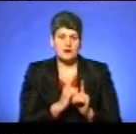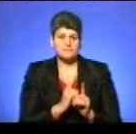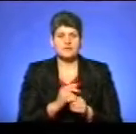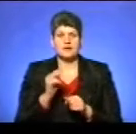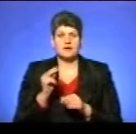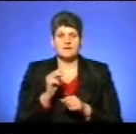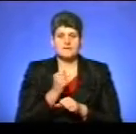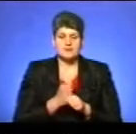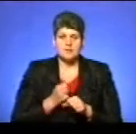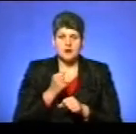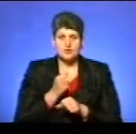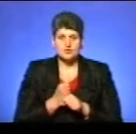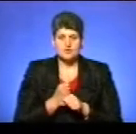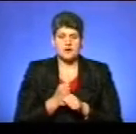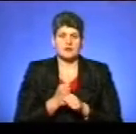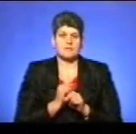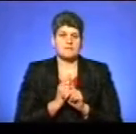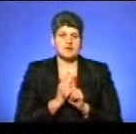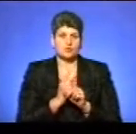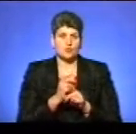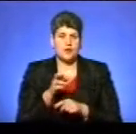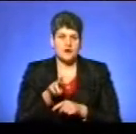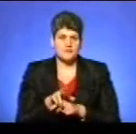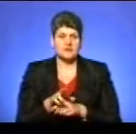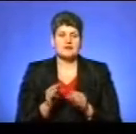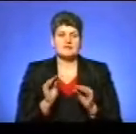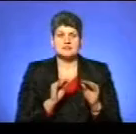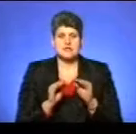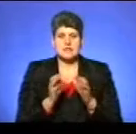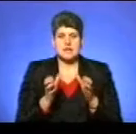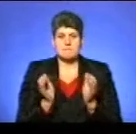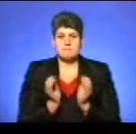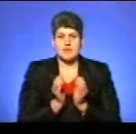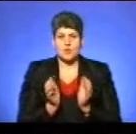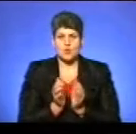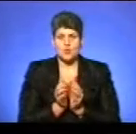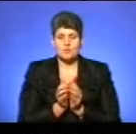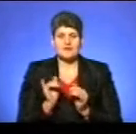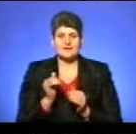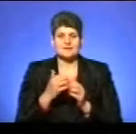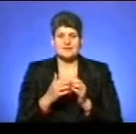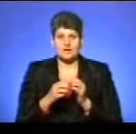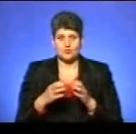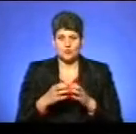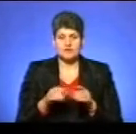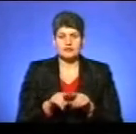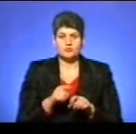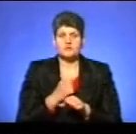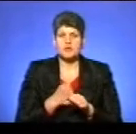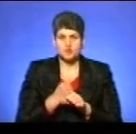відпрацювання патруля у складі малої групи та середньої групи. Також ми